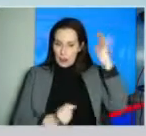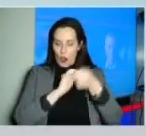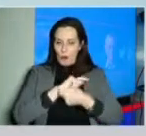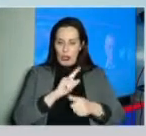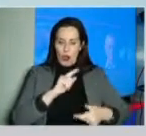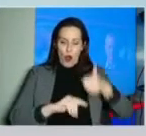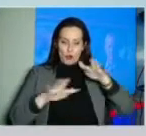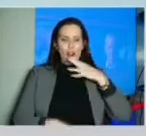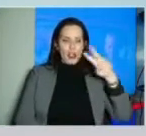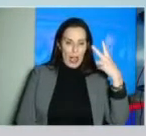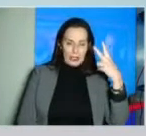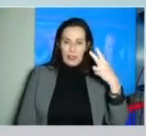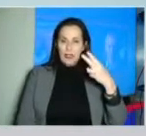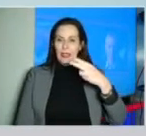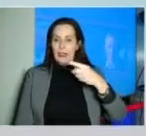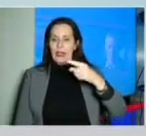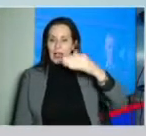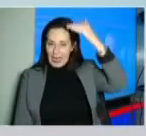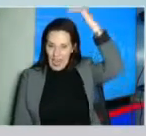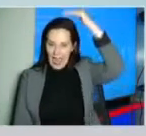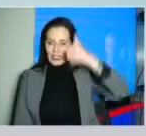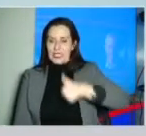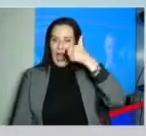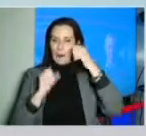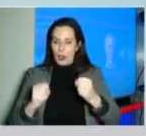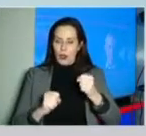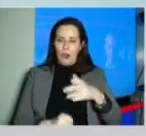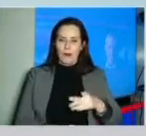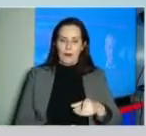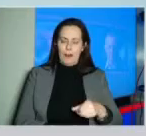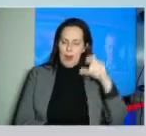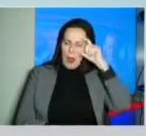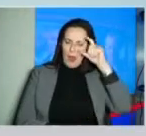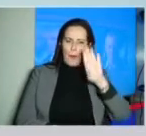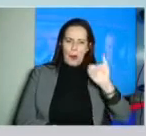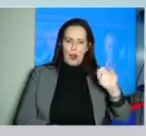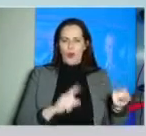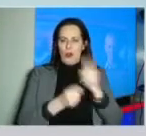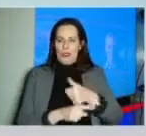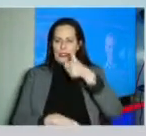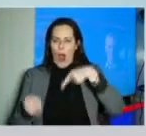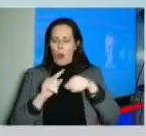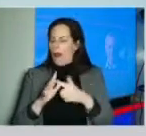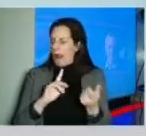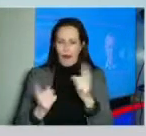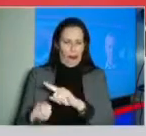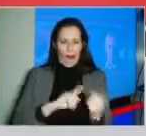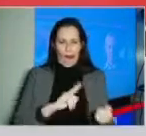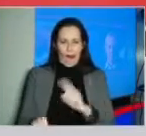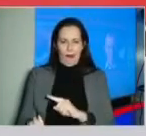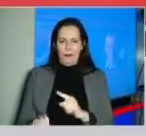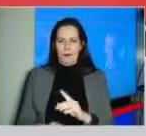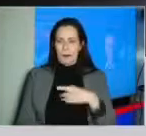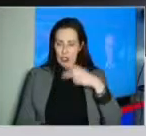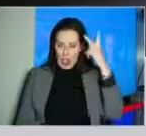ממשלה לעוד שנתיים בני גנץ הופך לשר הביטחון, ואז אולי יעלון עובר לחוץ, זה לא ברור. מבחינת הריצ'ראץ', לפי